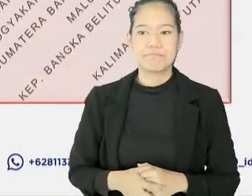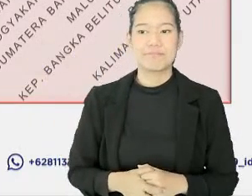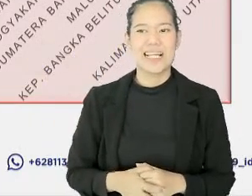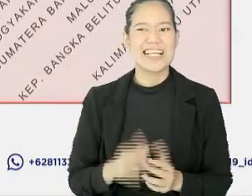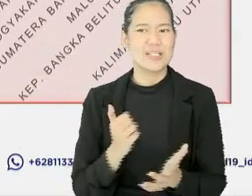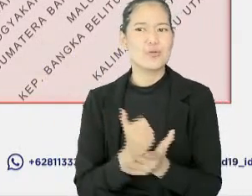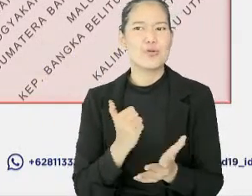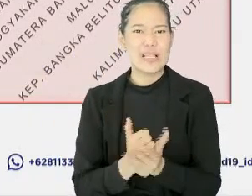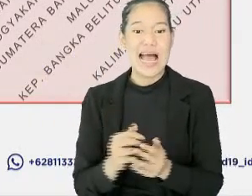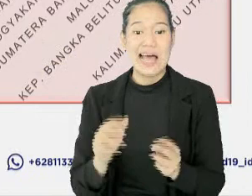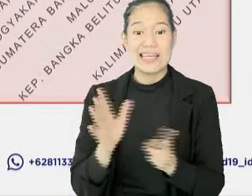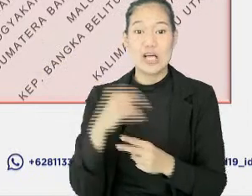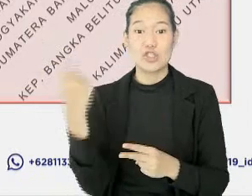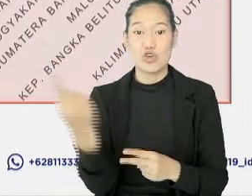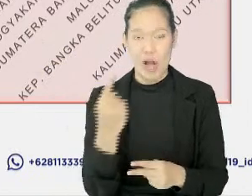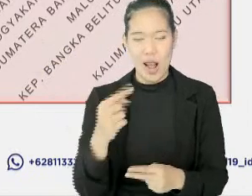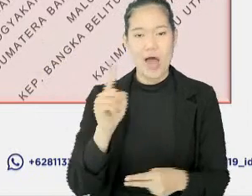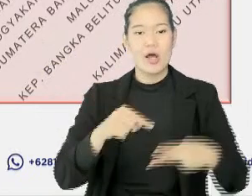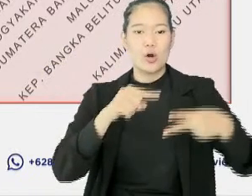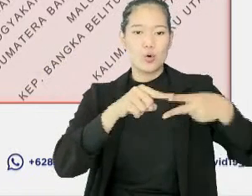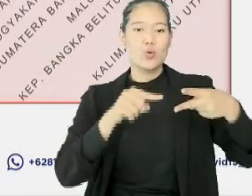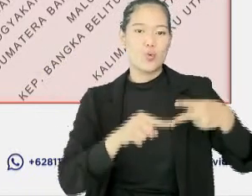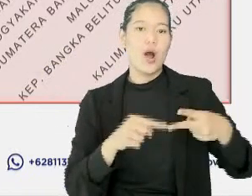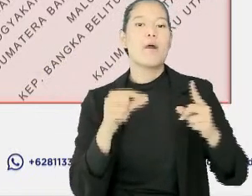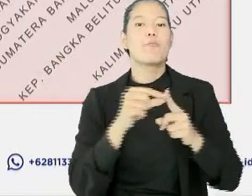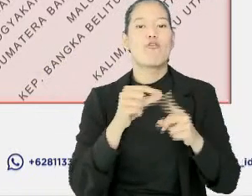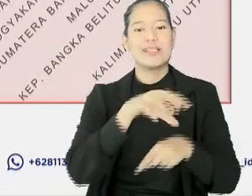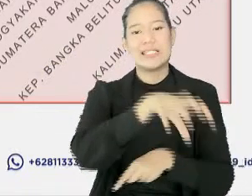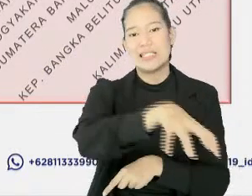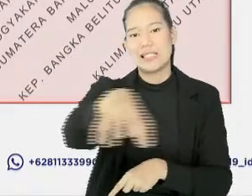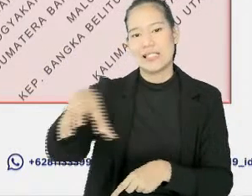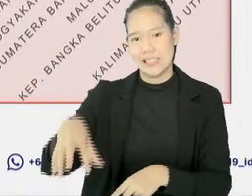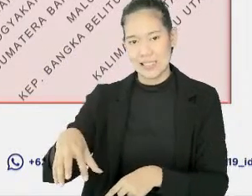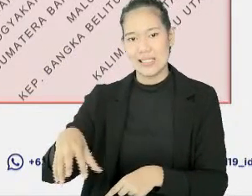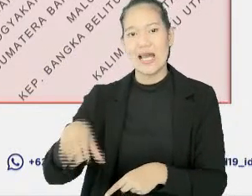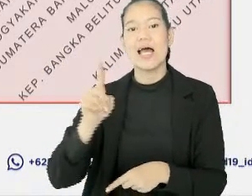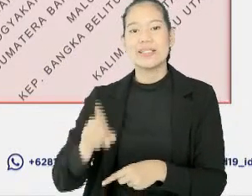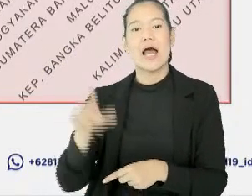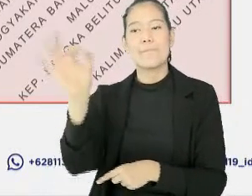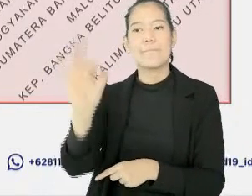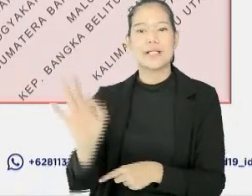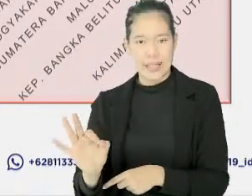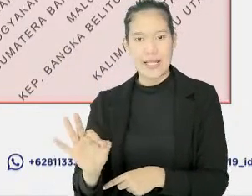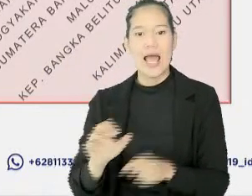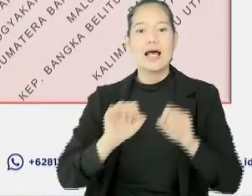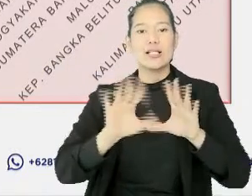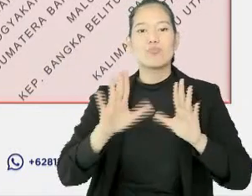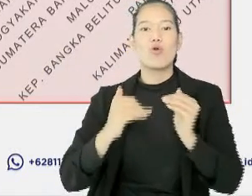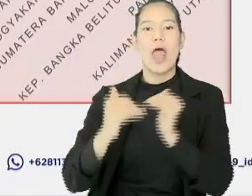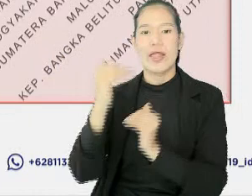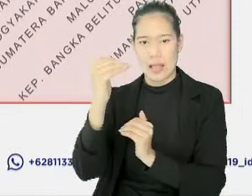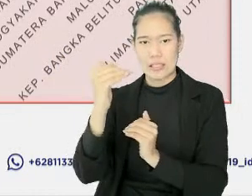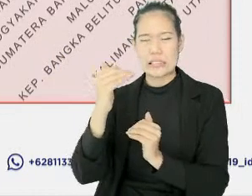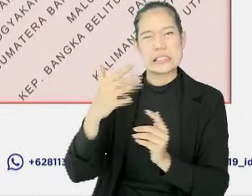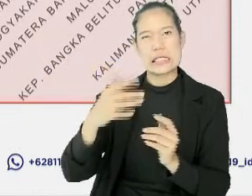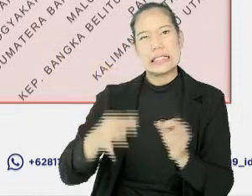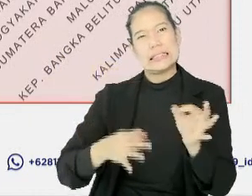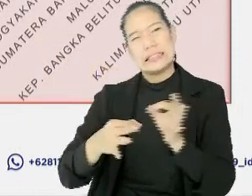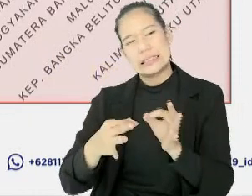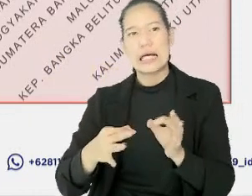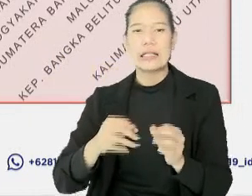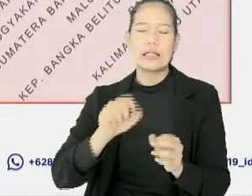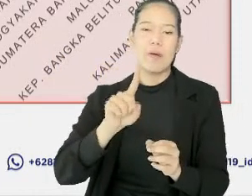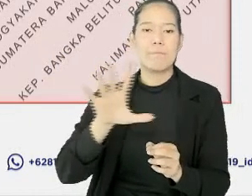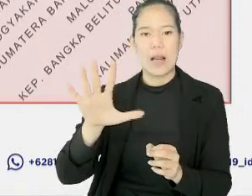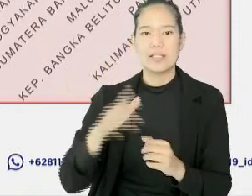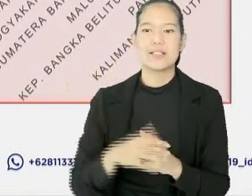jadi memang secara nasional ada dua provinsi yaitu dengan rasio kontak Arabnya di atas 10 bahkan hampir 15 gitu